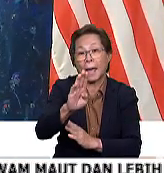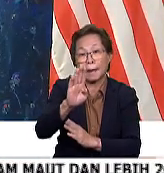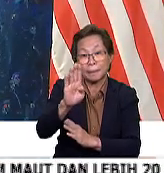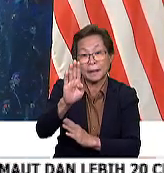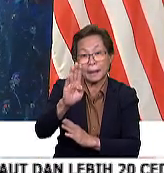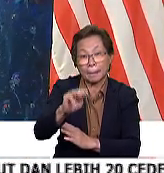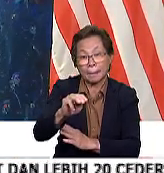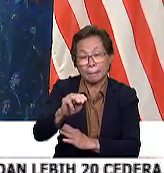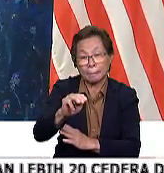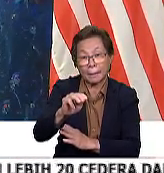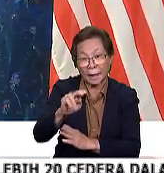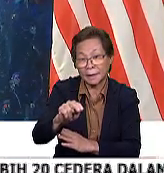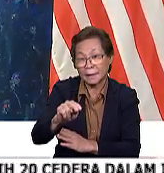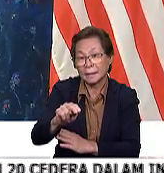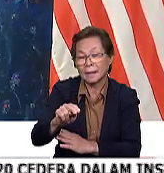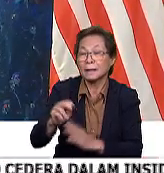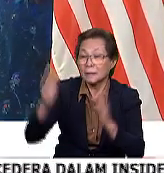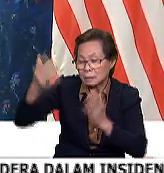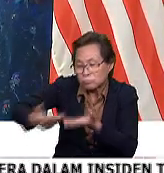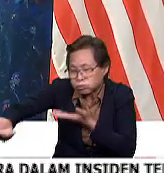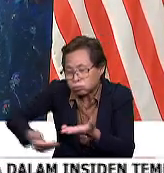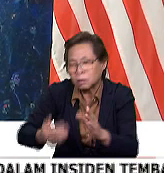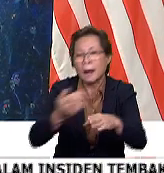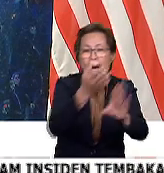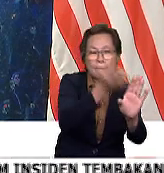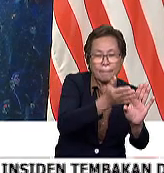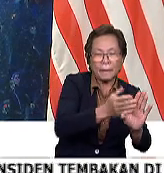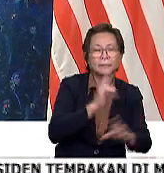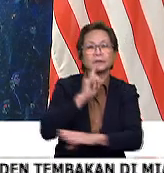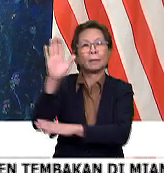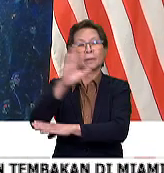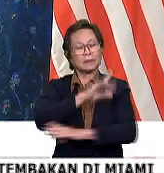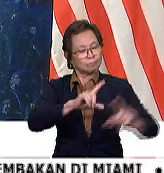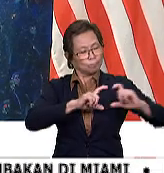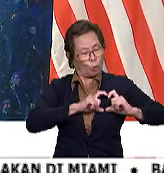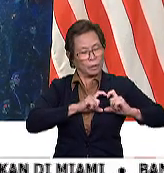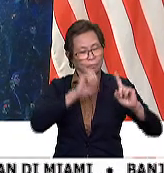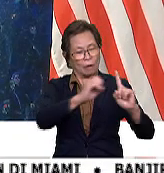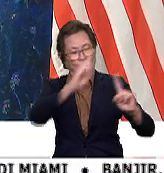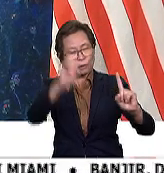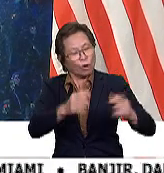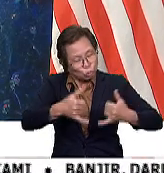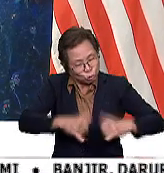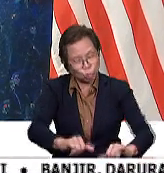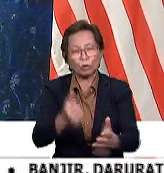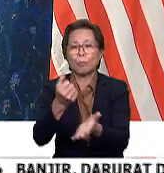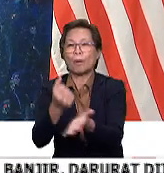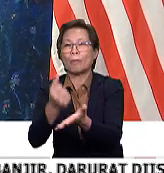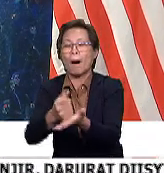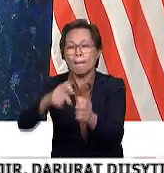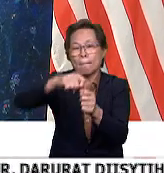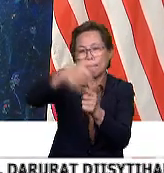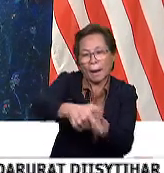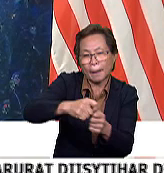industri perbankan memberikan jaminan dan komitmen penuh untuk terus memberikan bantuan